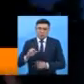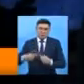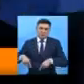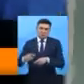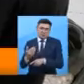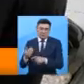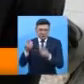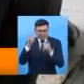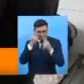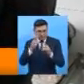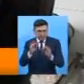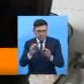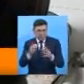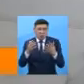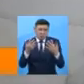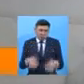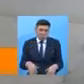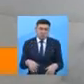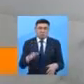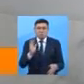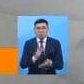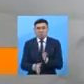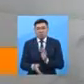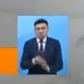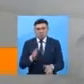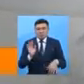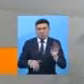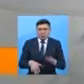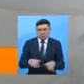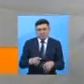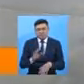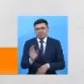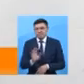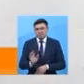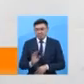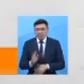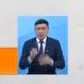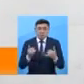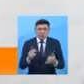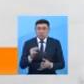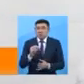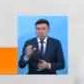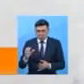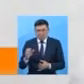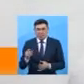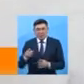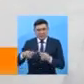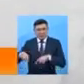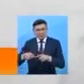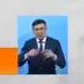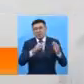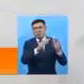Актау. Однако это не повод пренебрегать безопасностью. Службы экстренной помощи в данный момент устанавливают газовые датчики в домах